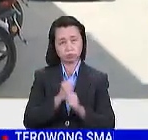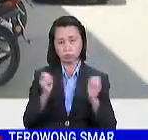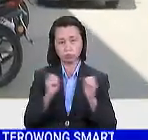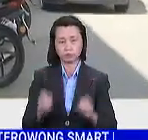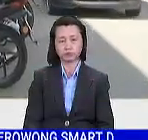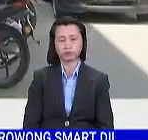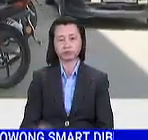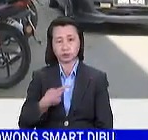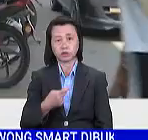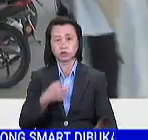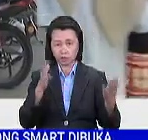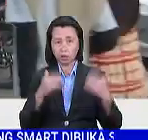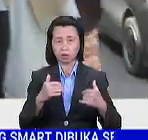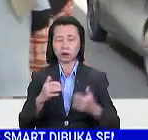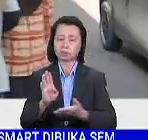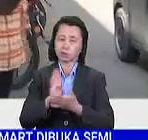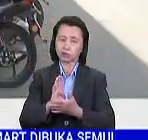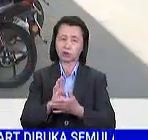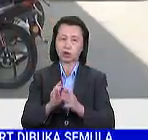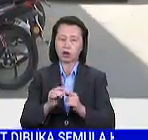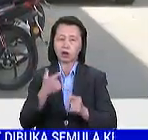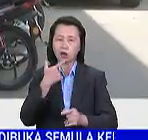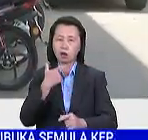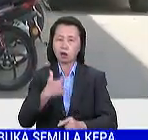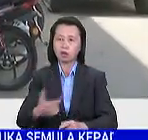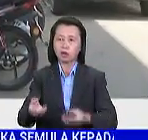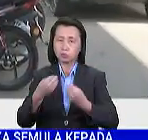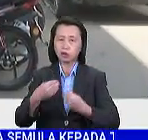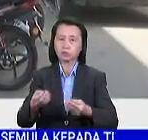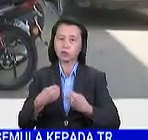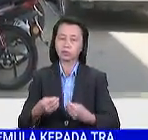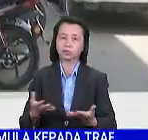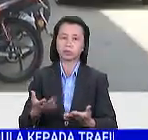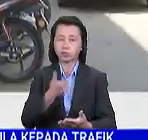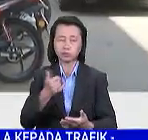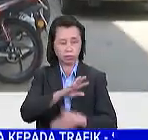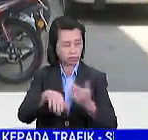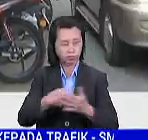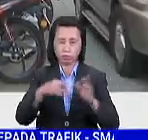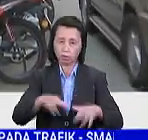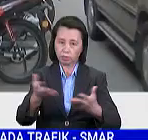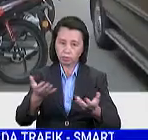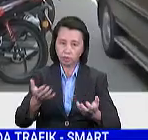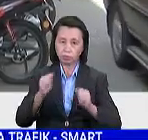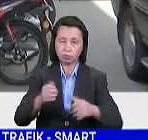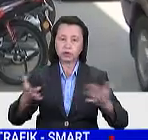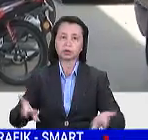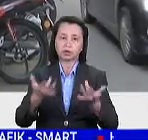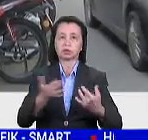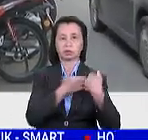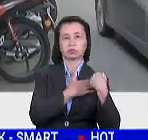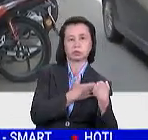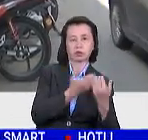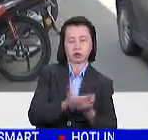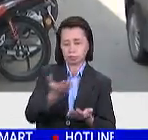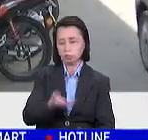harap para telah bantuan ini berpandangan bahwa pasal semua pun rakyat memerlukan inilah kan boleh meringankan beban dan